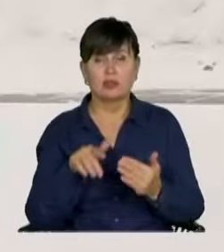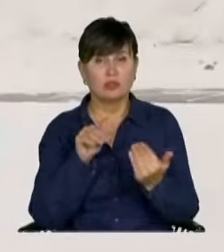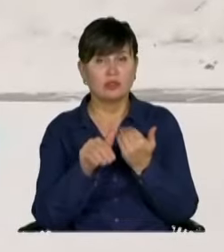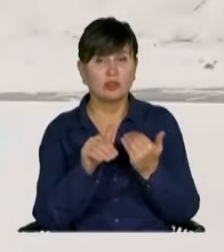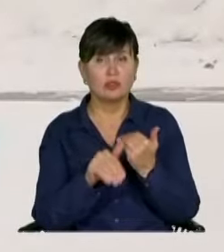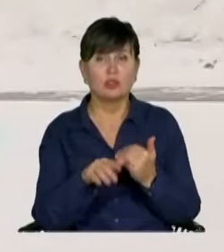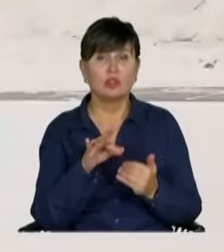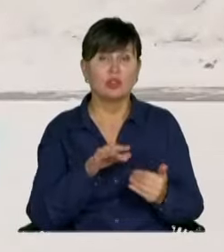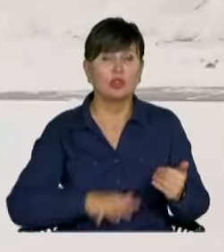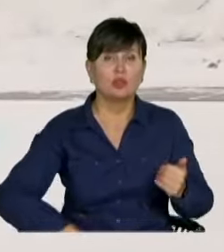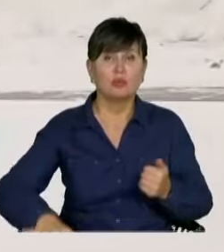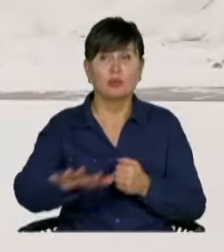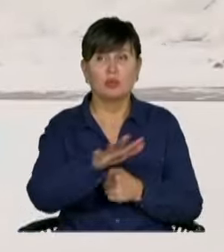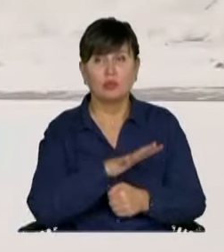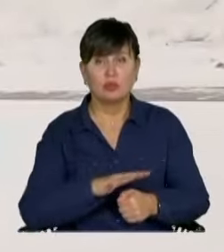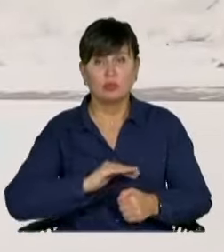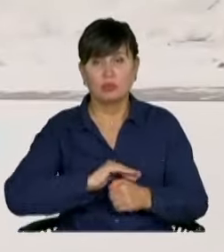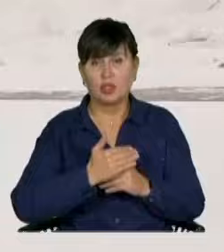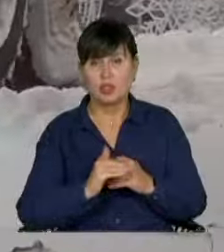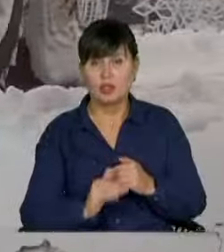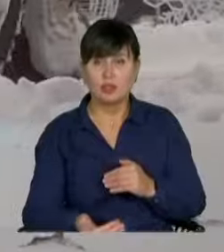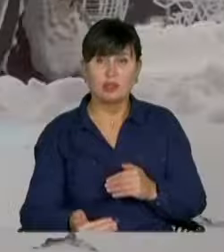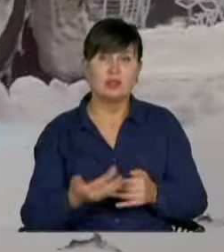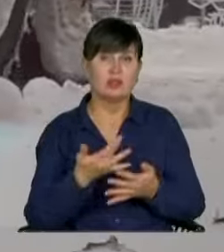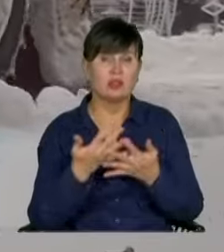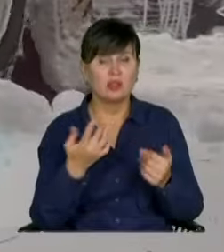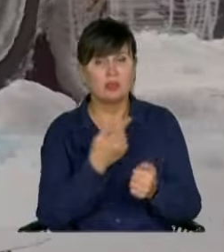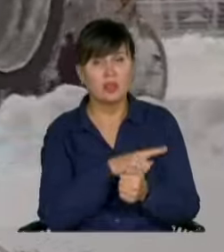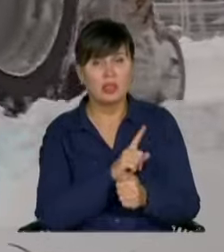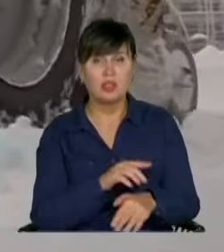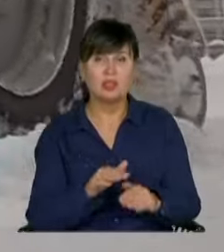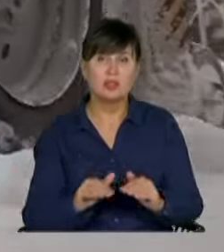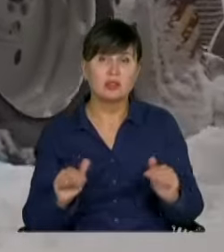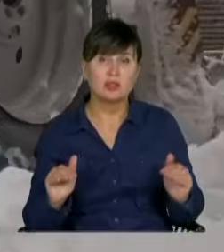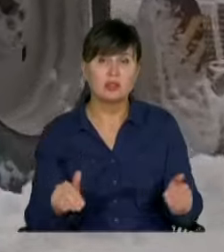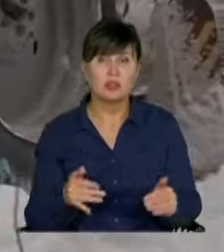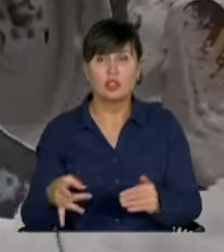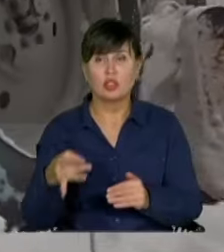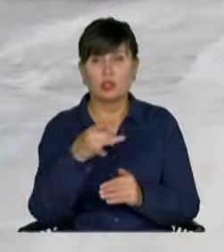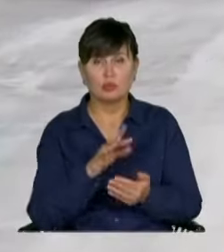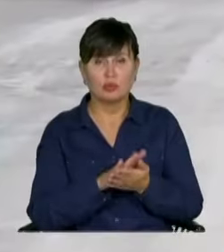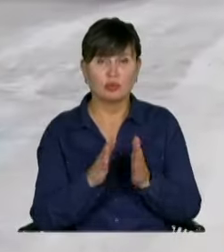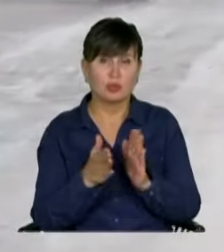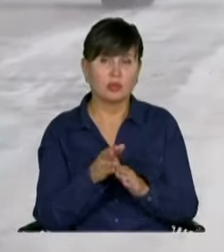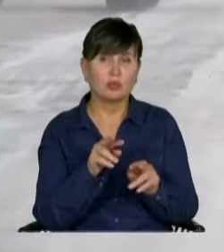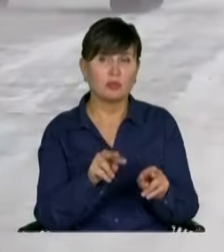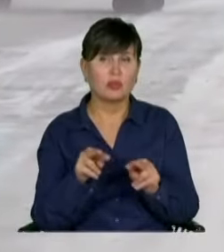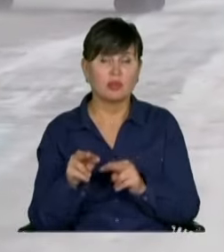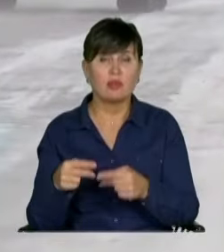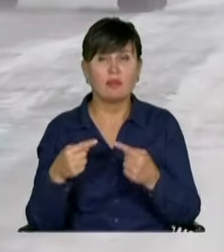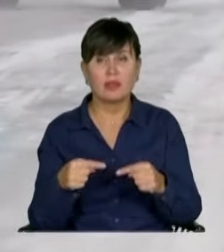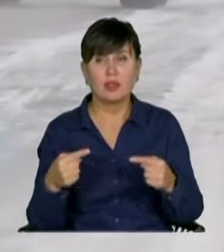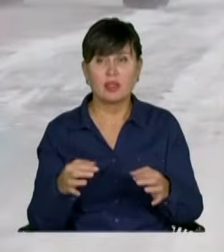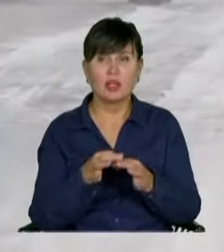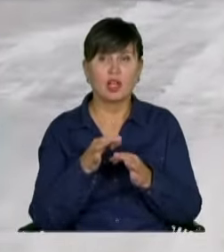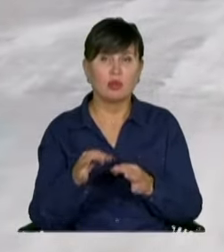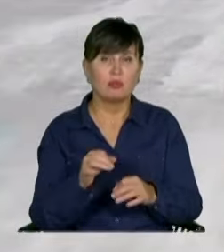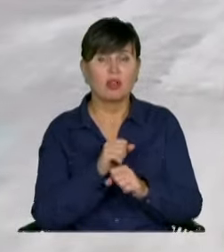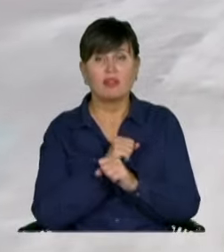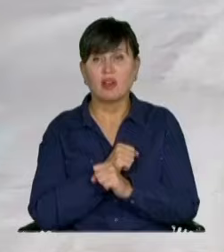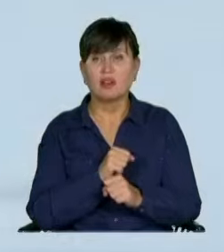затем площади, тротуары и подъезды к социальным объектам. На республиканских трассах ситуация под контролем, хотя в некоторых областях в